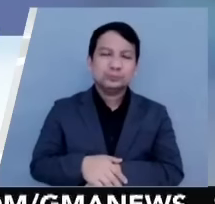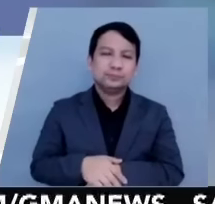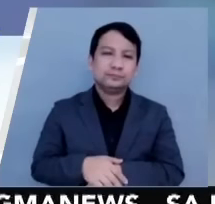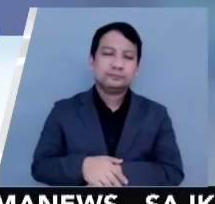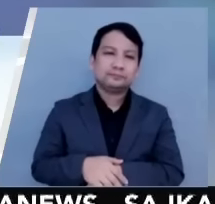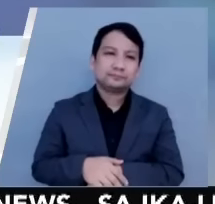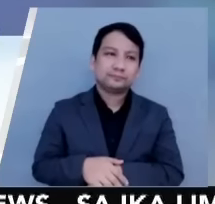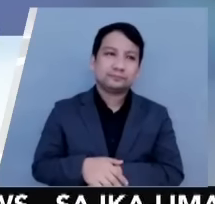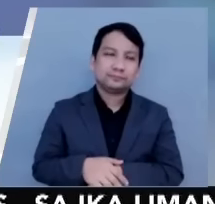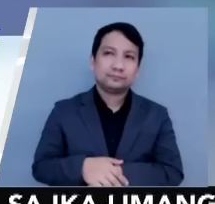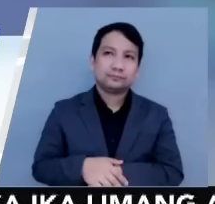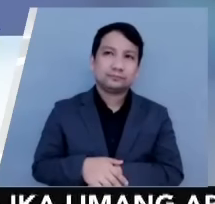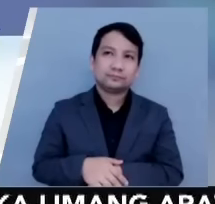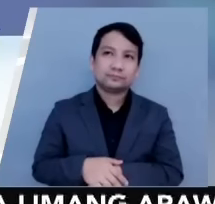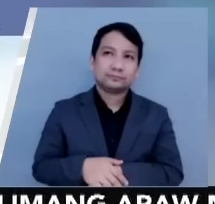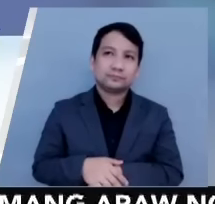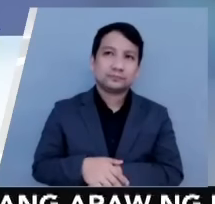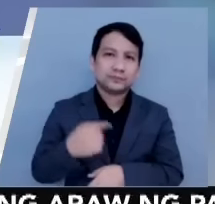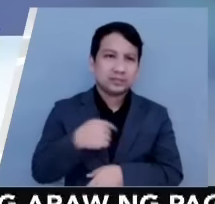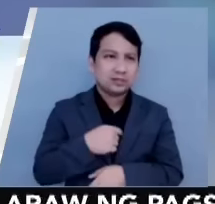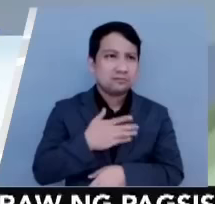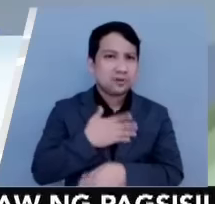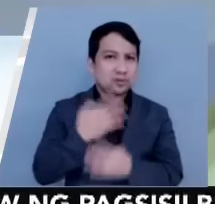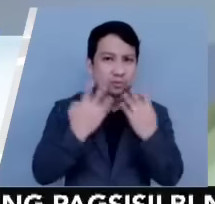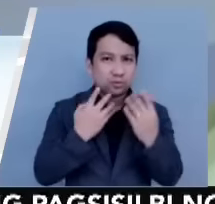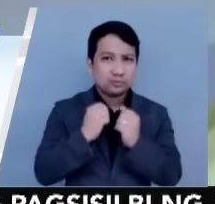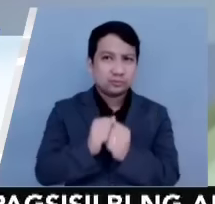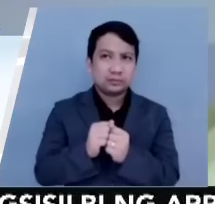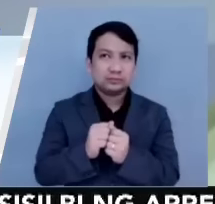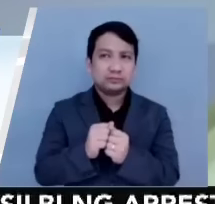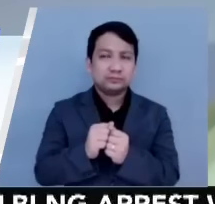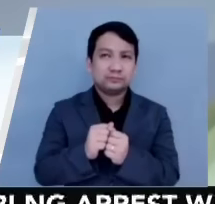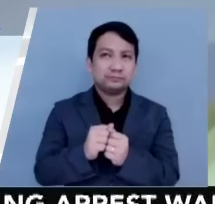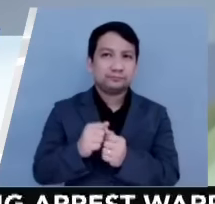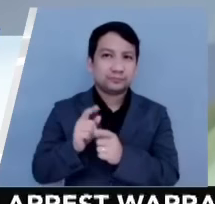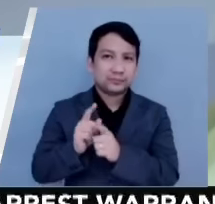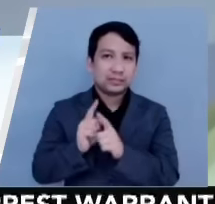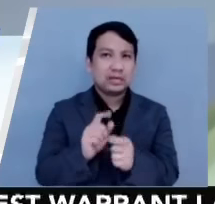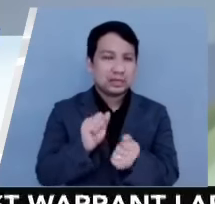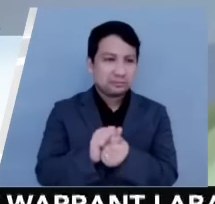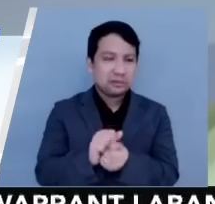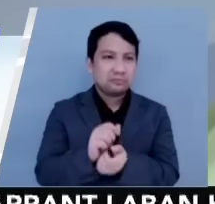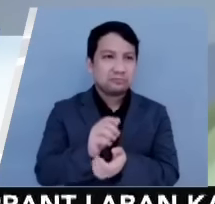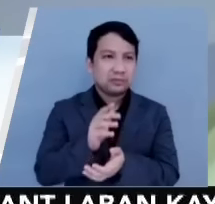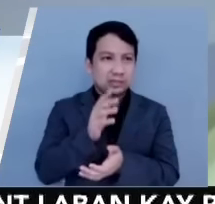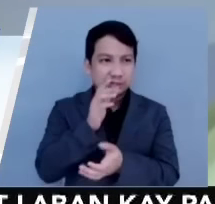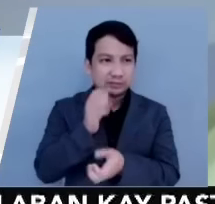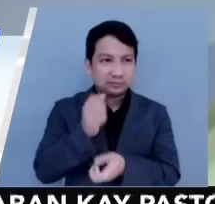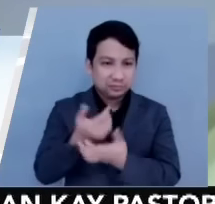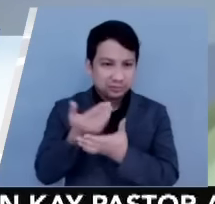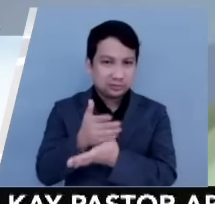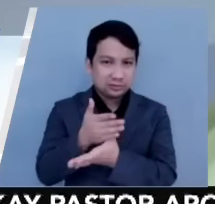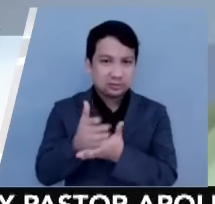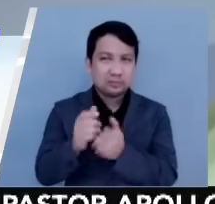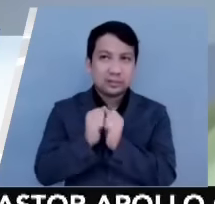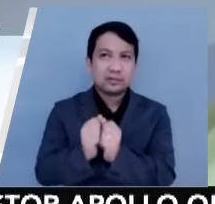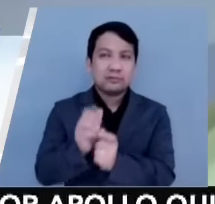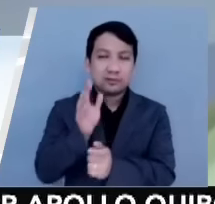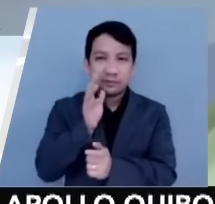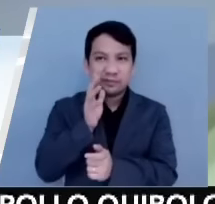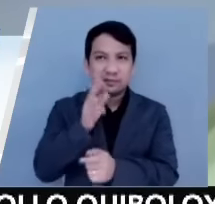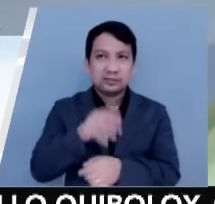Ayokong may birthday ka na wala ako doon. At gusto ko rin pong makapag-bonding kay Mama doon. Kasi para po siyang